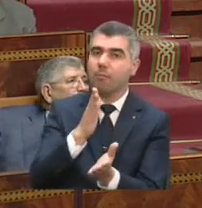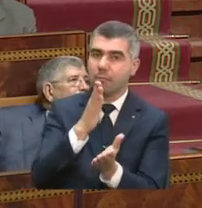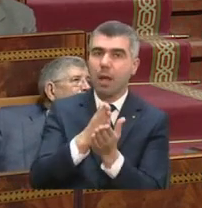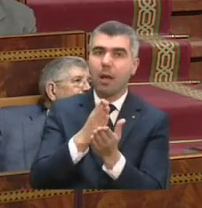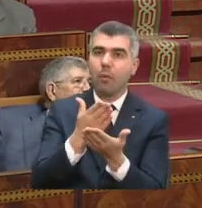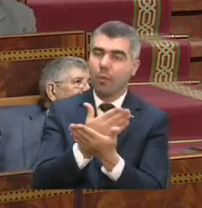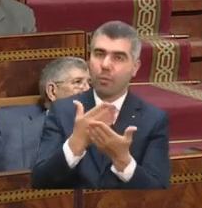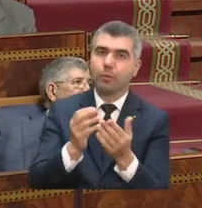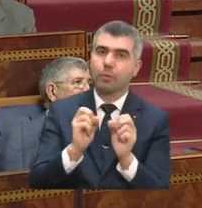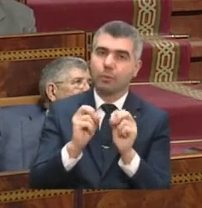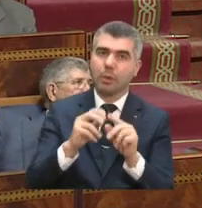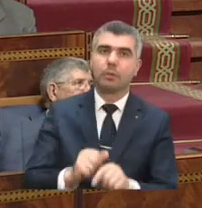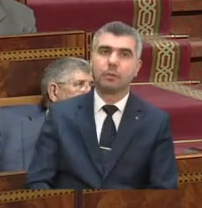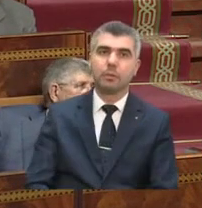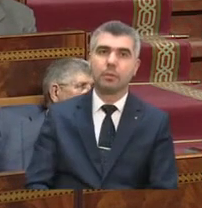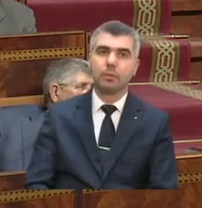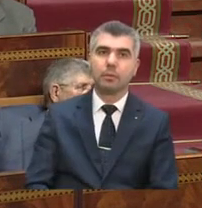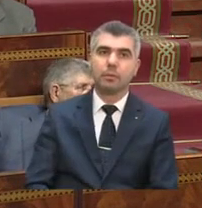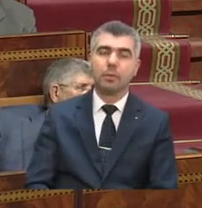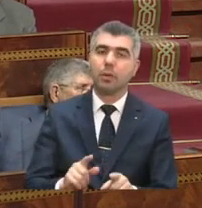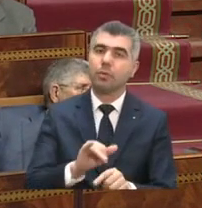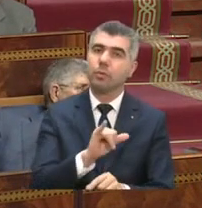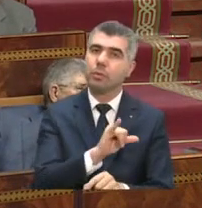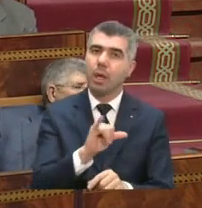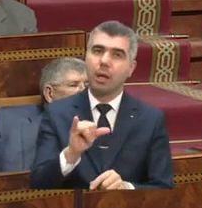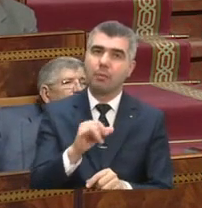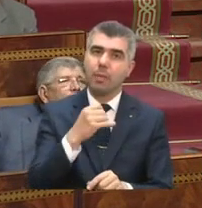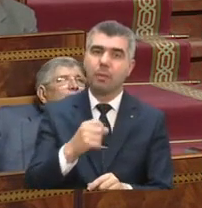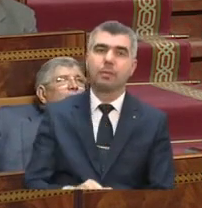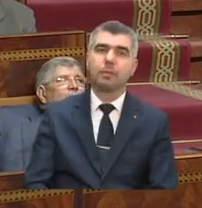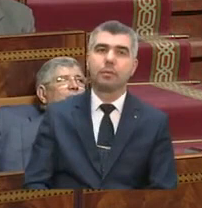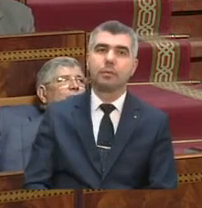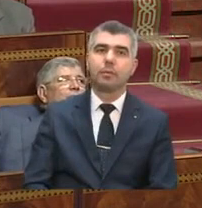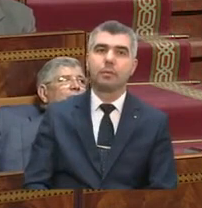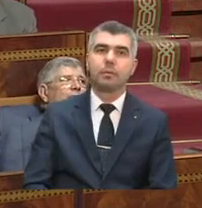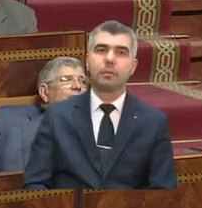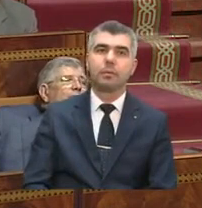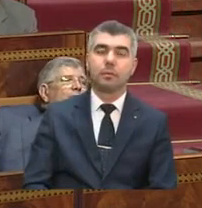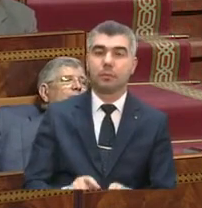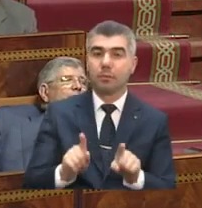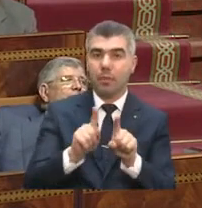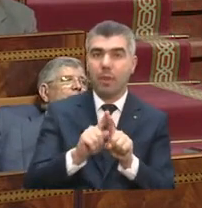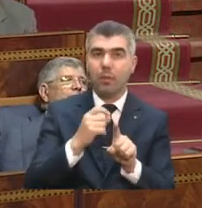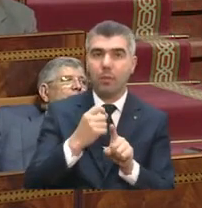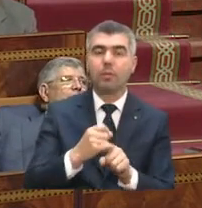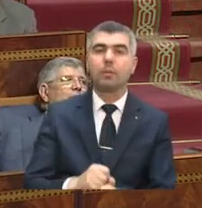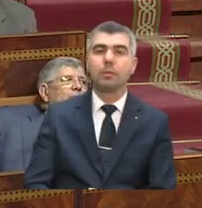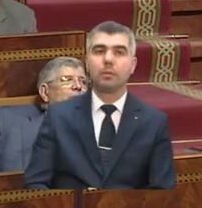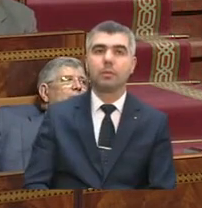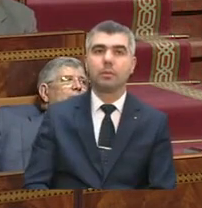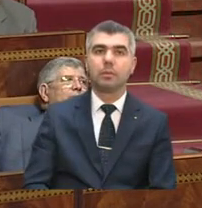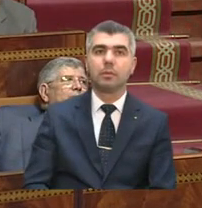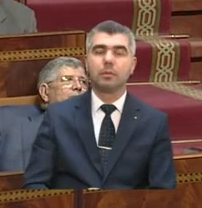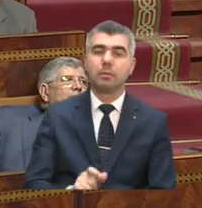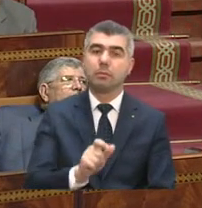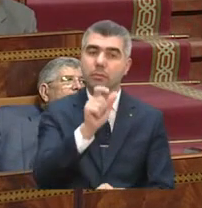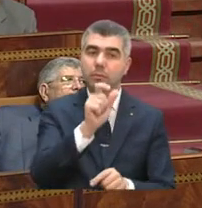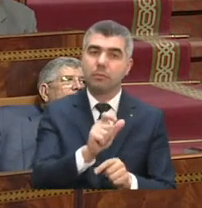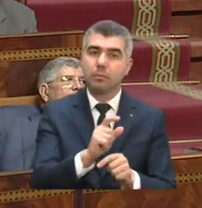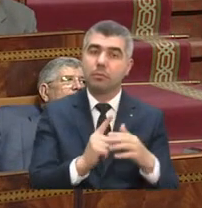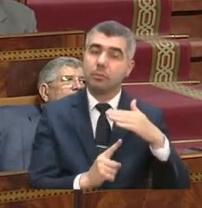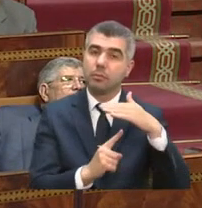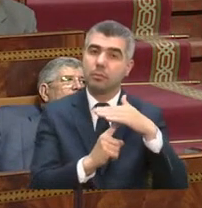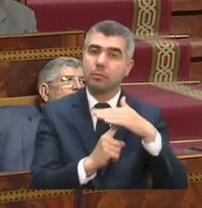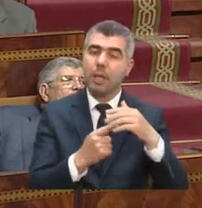ومقبول. صحيح. هذا الشيء اللي كيروج دابا غير مقبول السيد الرئيس. وأنا سي إدريس أنا ما قبلتش